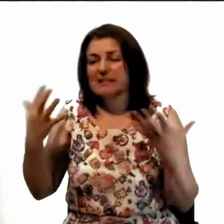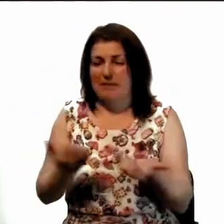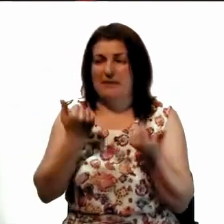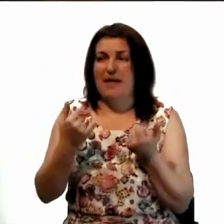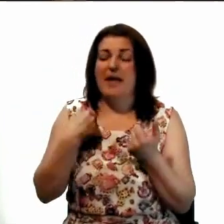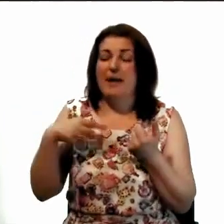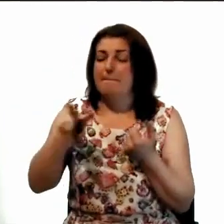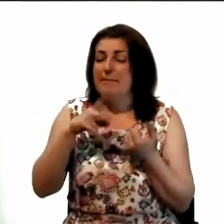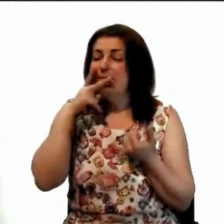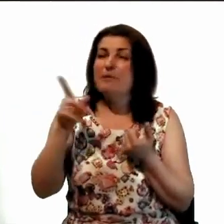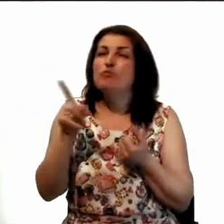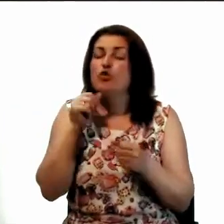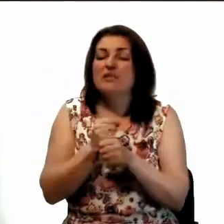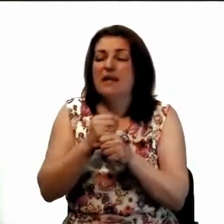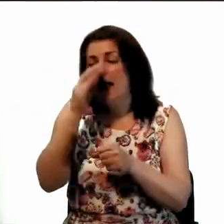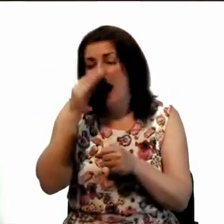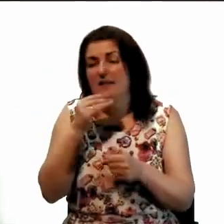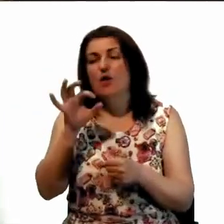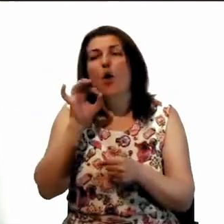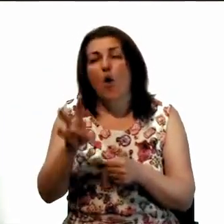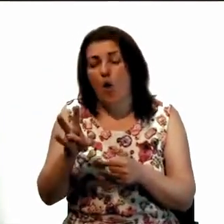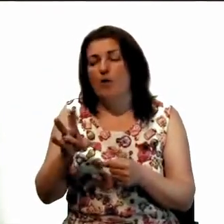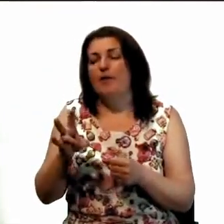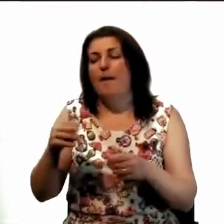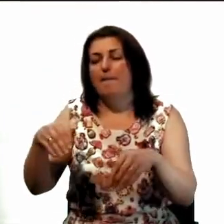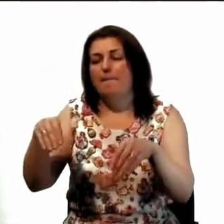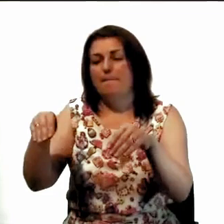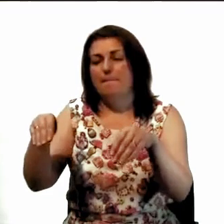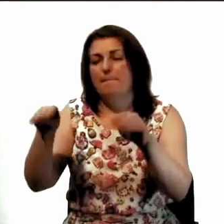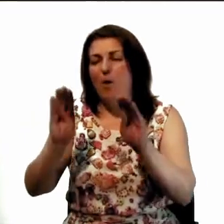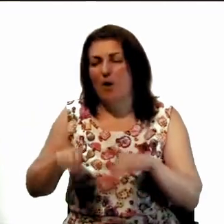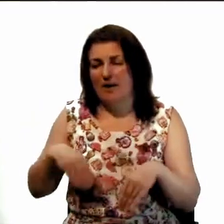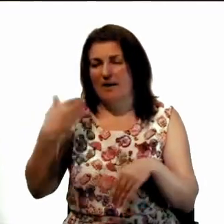И мы видим, что сделал отец. Он покрыл его позор.